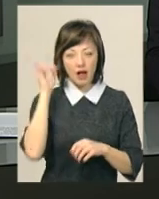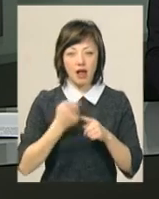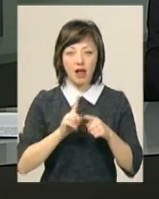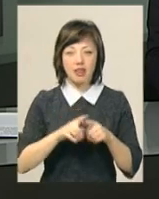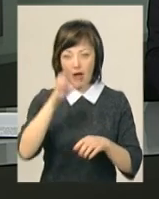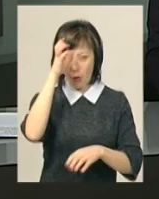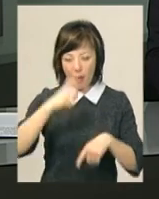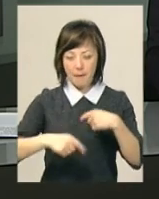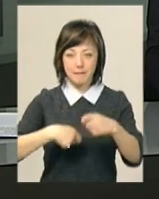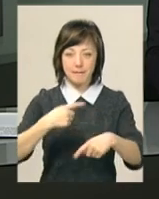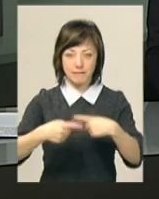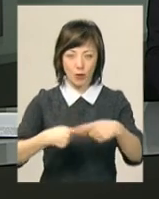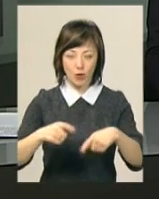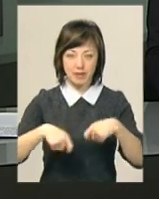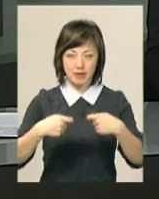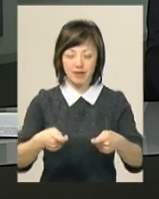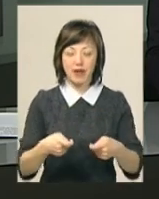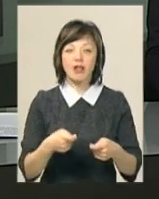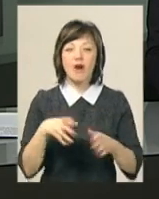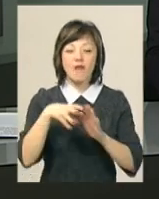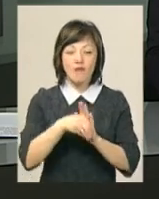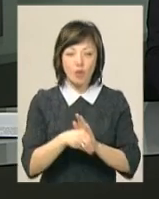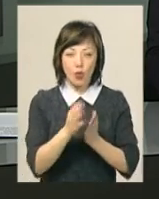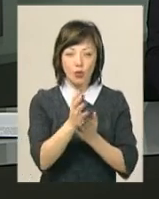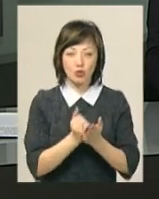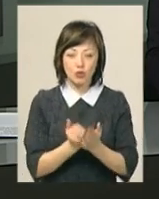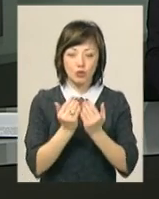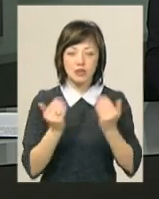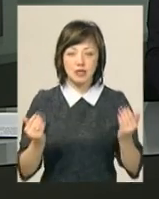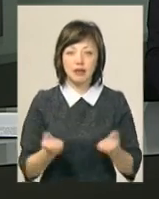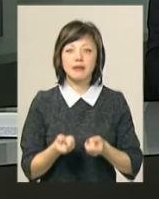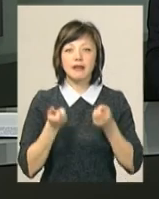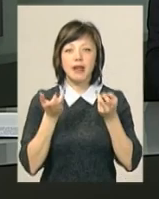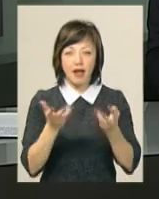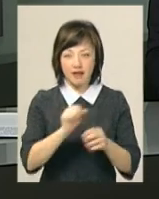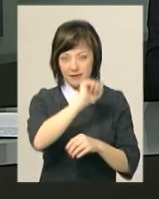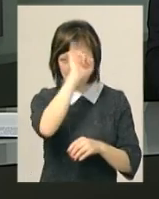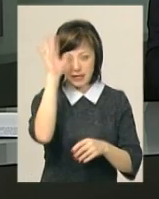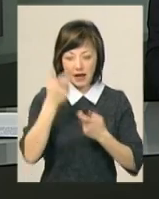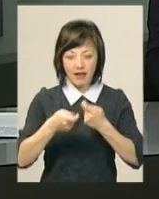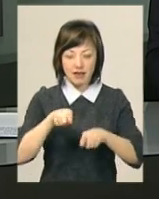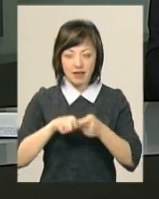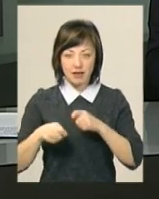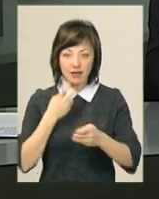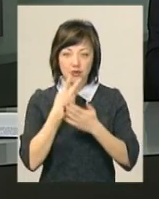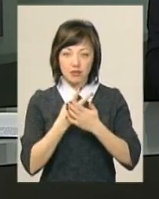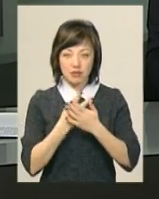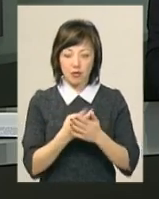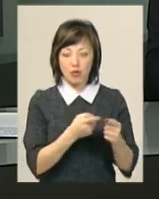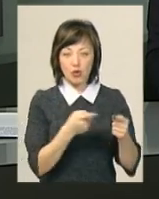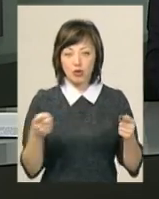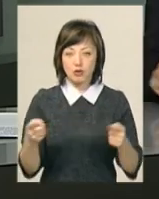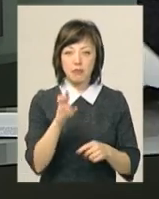передавалася поколіннями. У фондах краєзнавчого музею зараз зберігається декілька весільних вінків. Один з них демонструватиметься відвідувачам